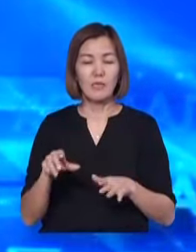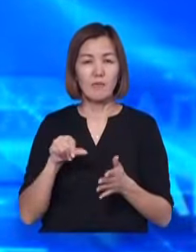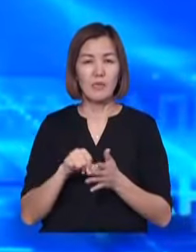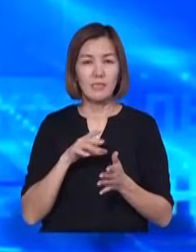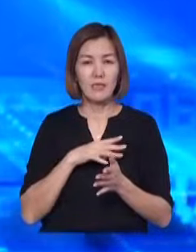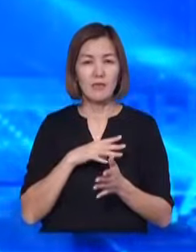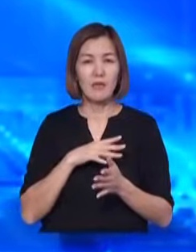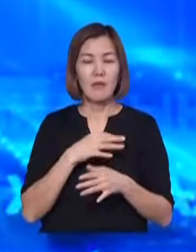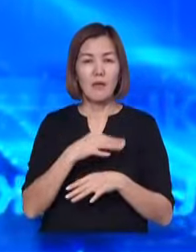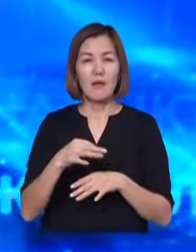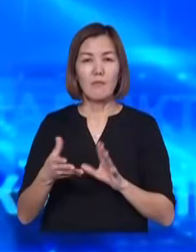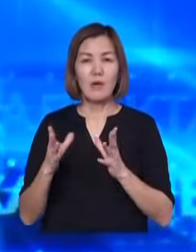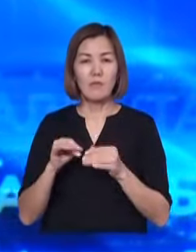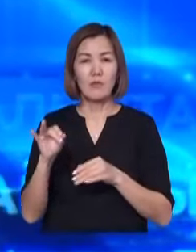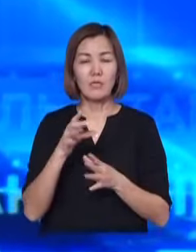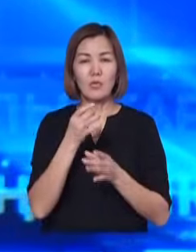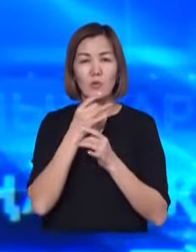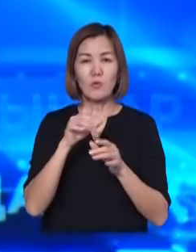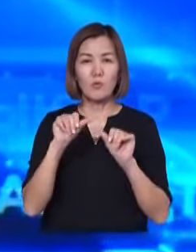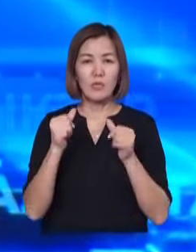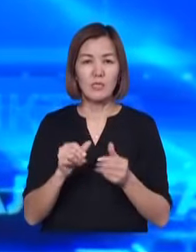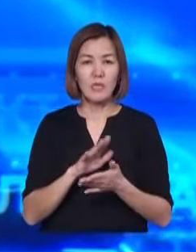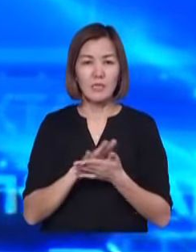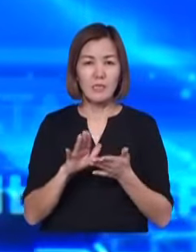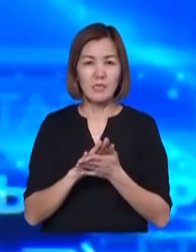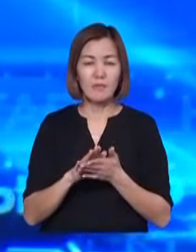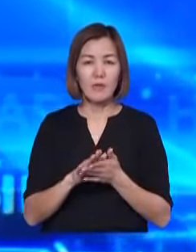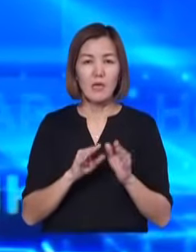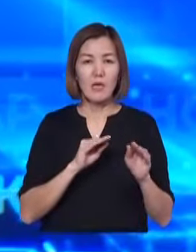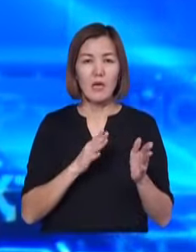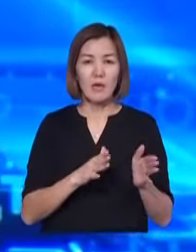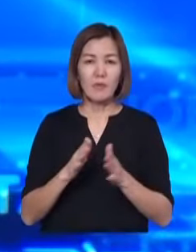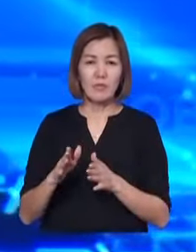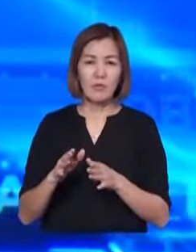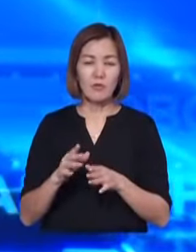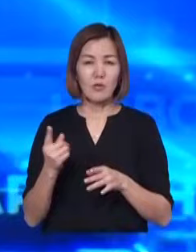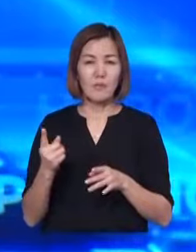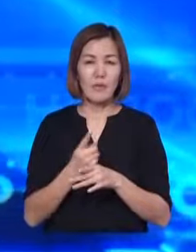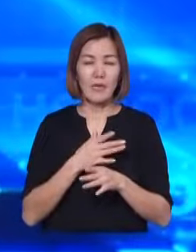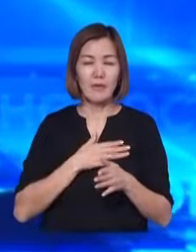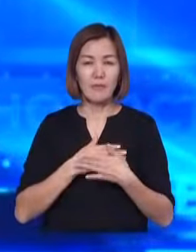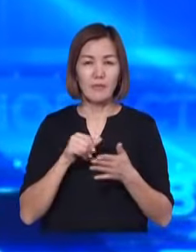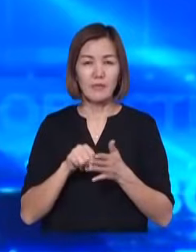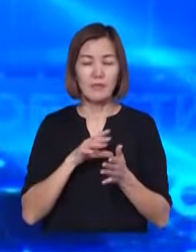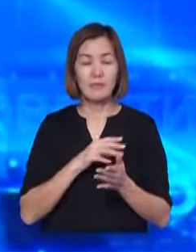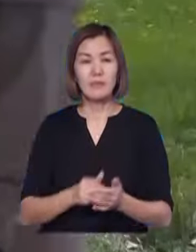қатысқан. Олар аймақ аумағындағы тарихи мәдени ескерткіштер айналасын тазартып, абаттандыруға бір кісідей